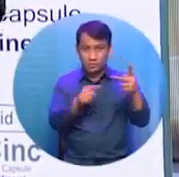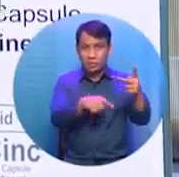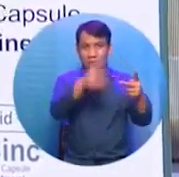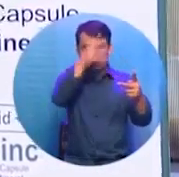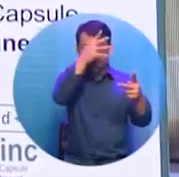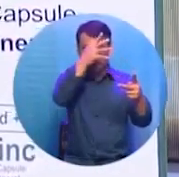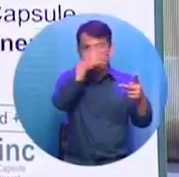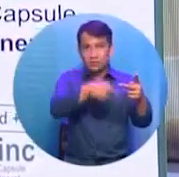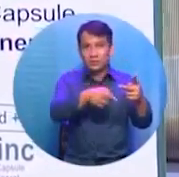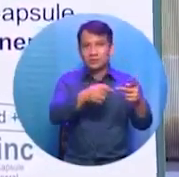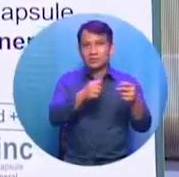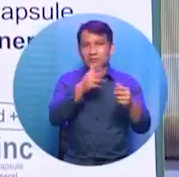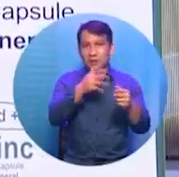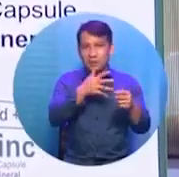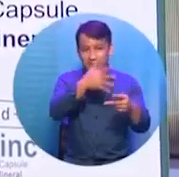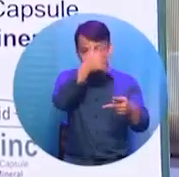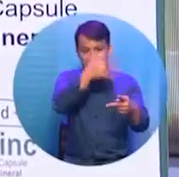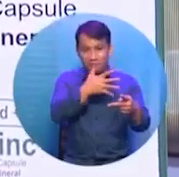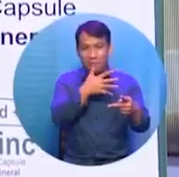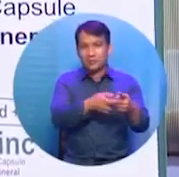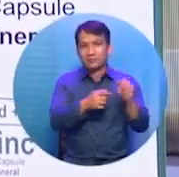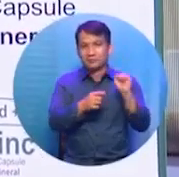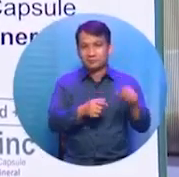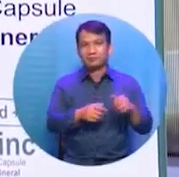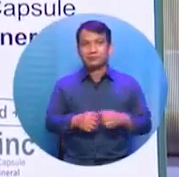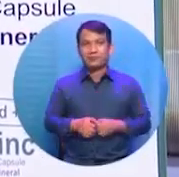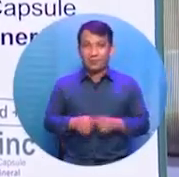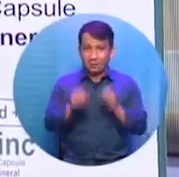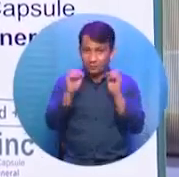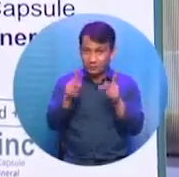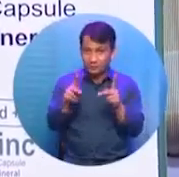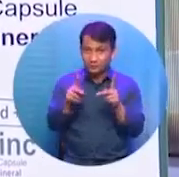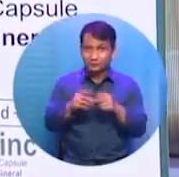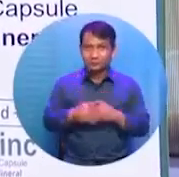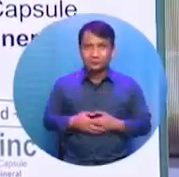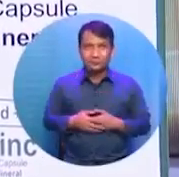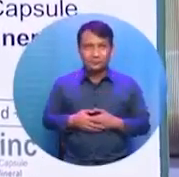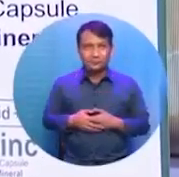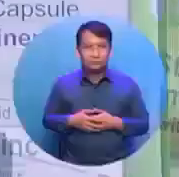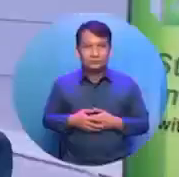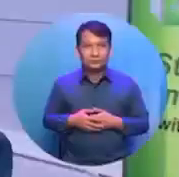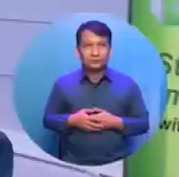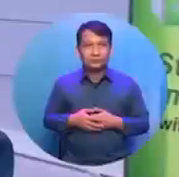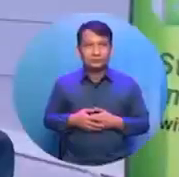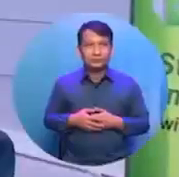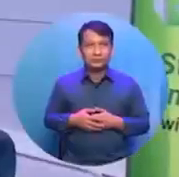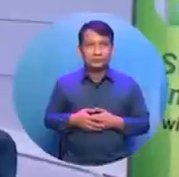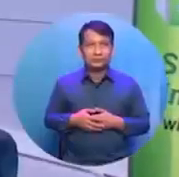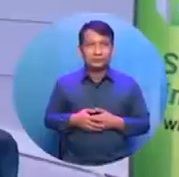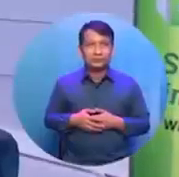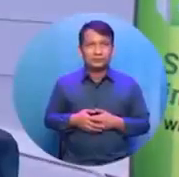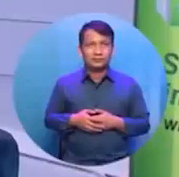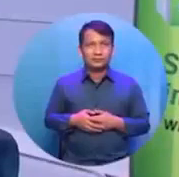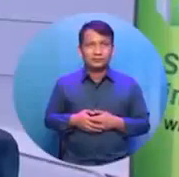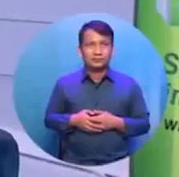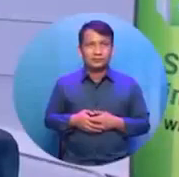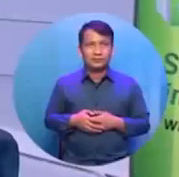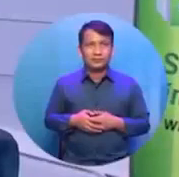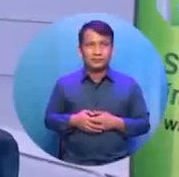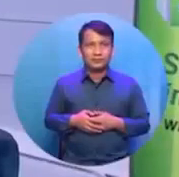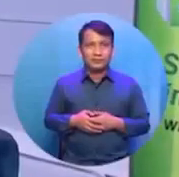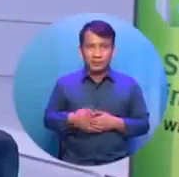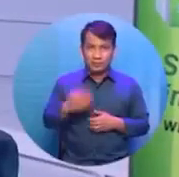papa mo, okay? At sa mama mo. Okay sa'yo? Apo. Okay. Gusto mo, bigyan